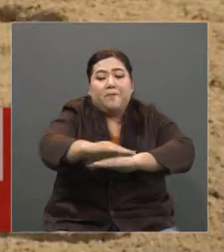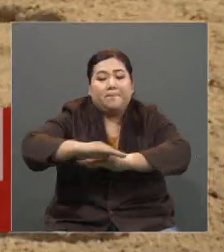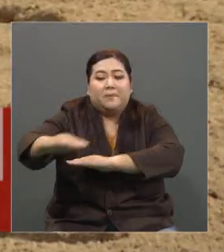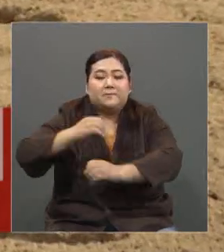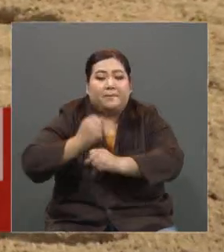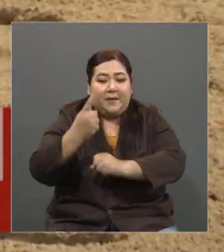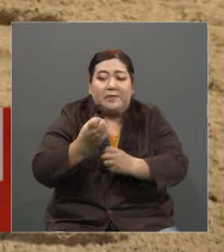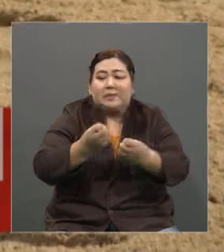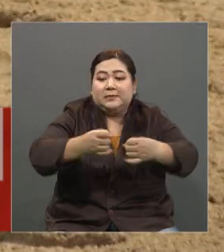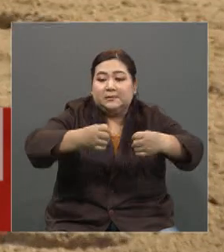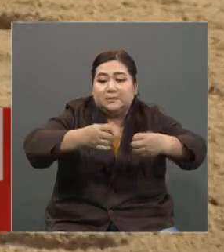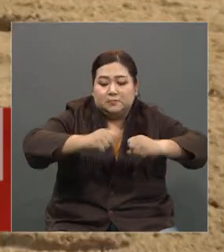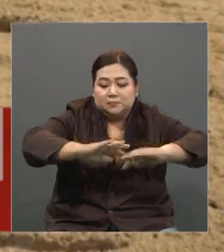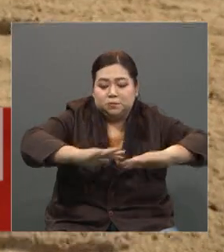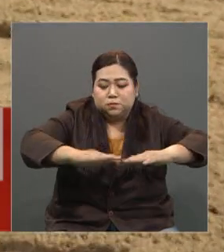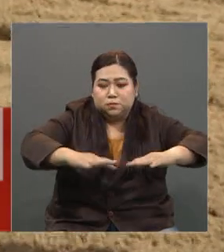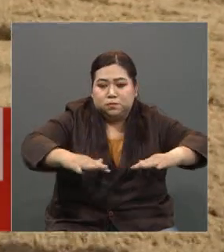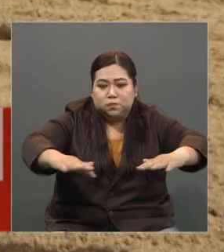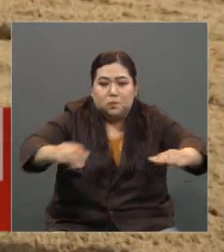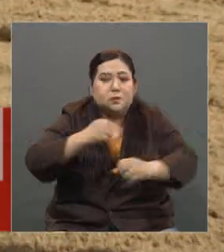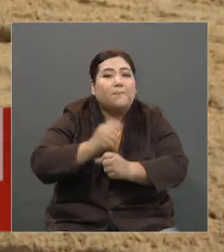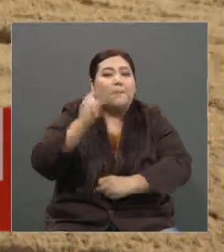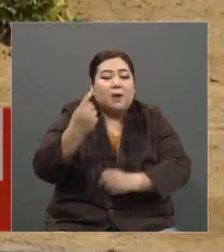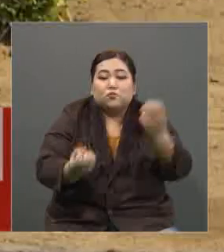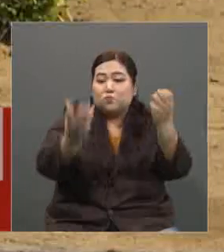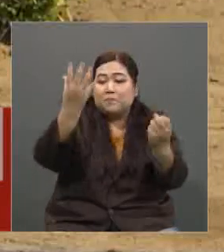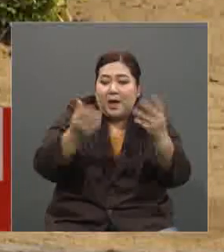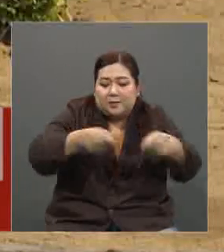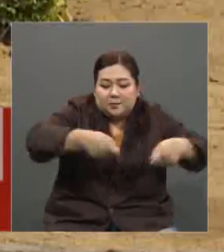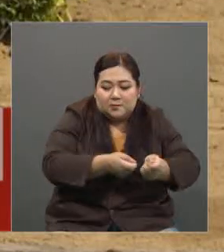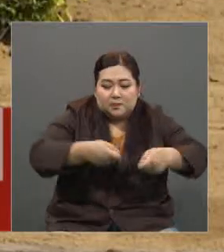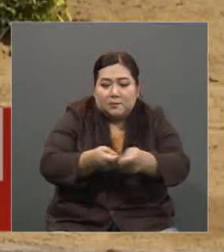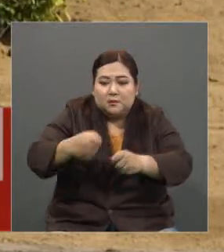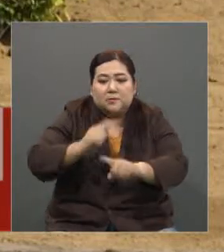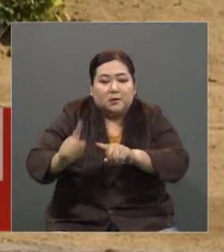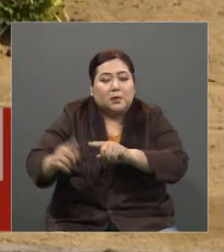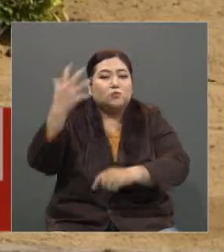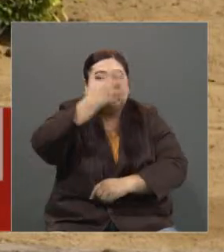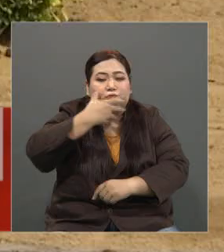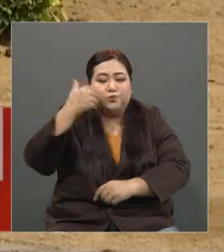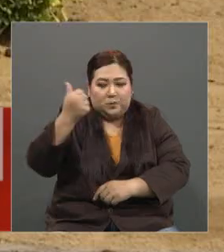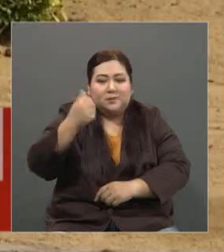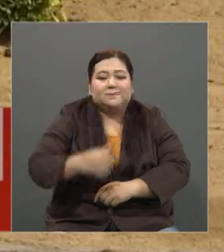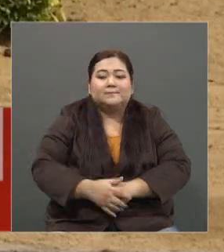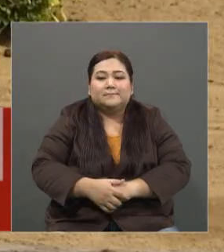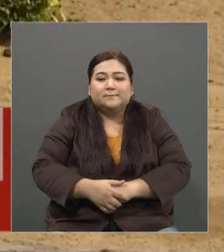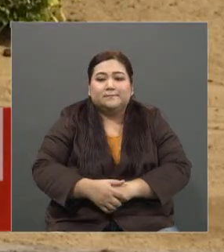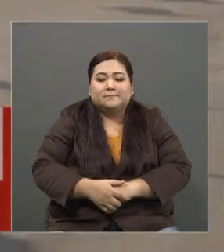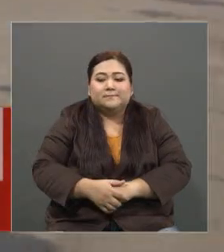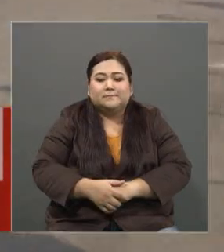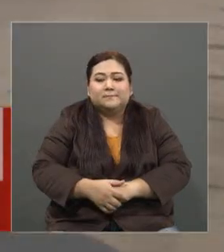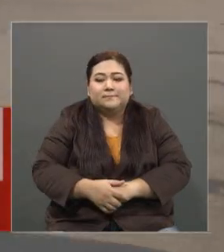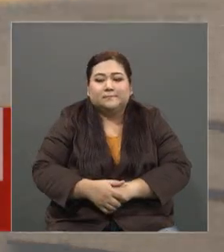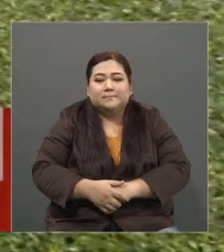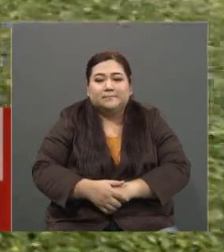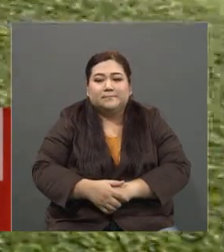ยมีการเกลี่ยสายใหม่กับปรับปุ่งภูมิทัสต้นไม้ py Gue K upตัด มาดอกภาพหน ทเป็นภาพปัจจ